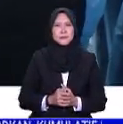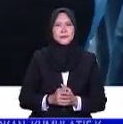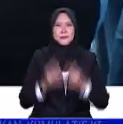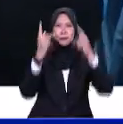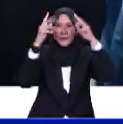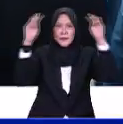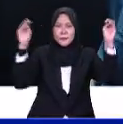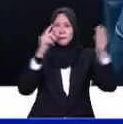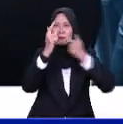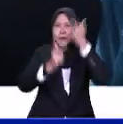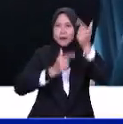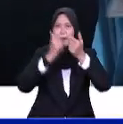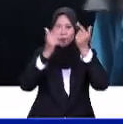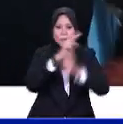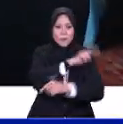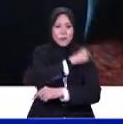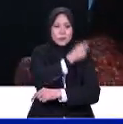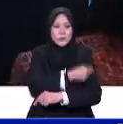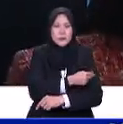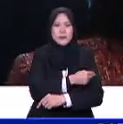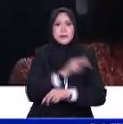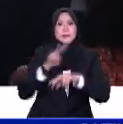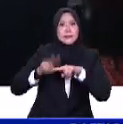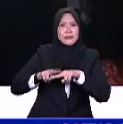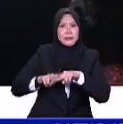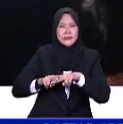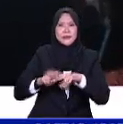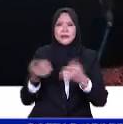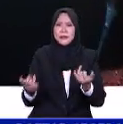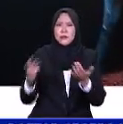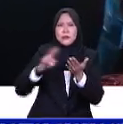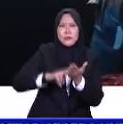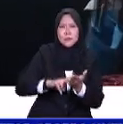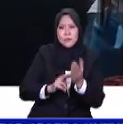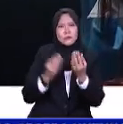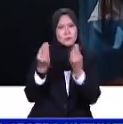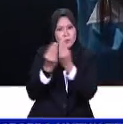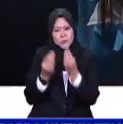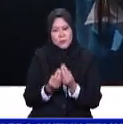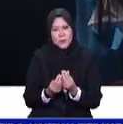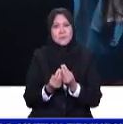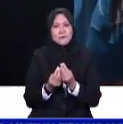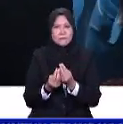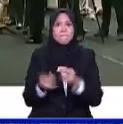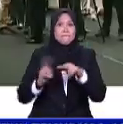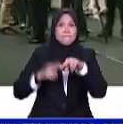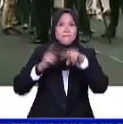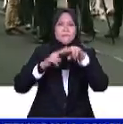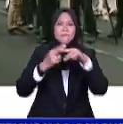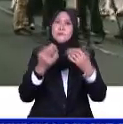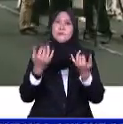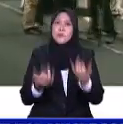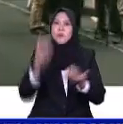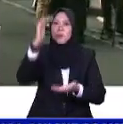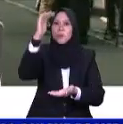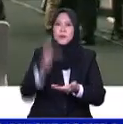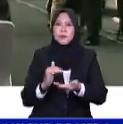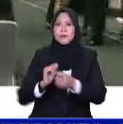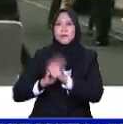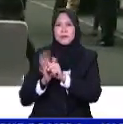Perdana Menteri melawat Hospital Tengku Ampuan Rahimah Klang. Rekod menunjukkan peningkatan pemberian vaksin akan menurunkan